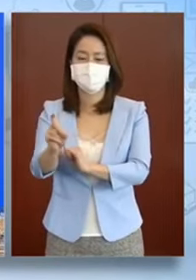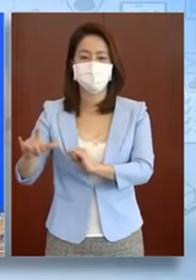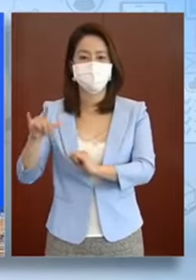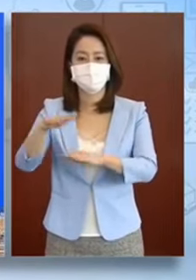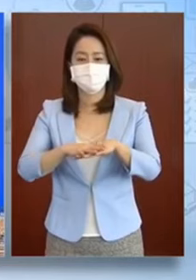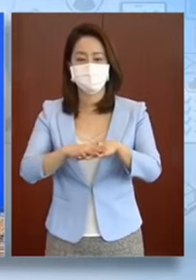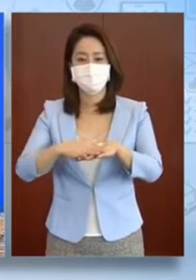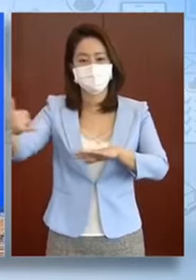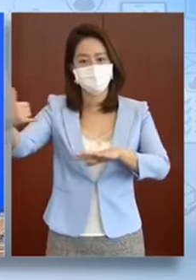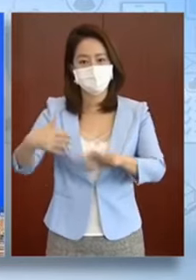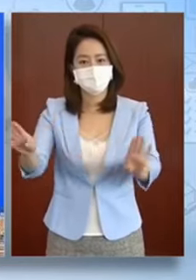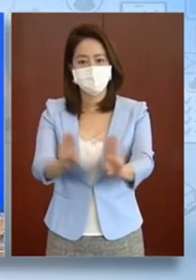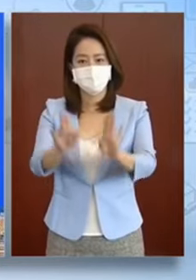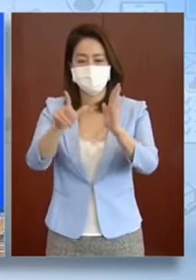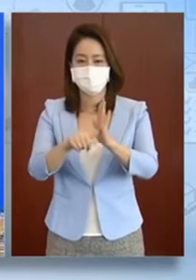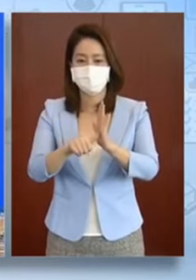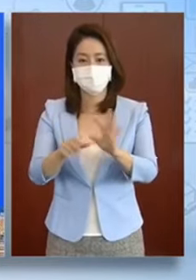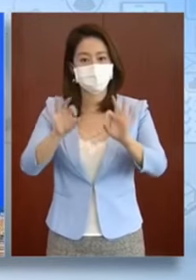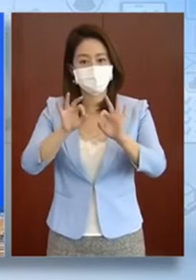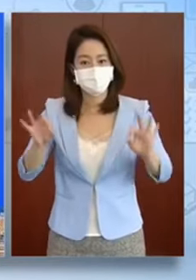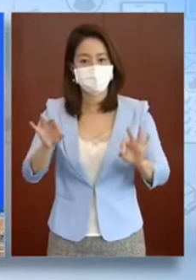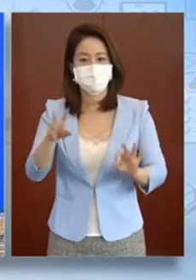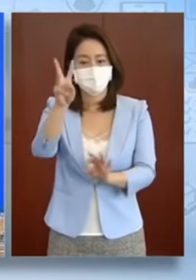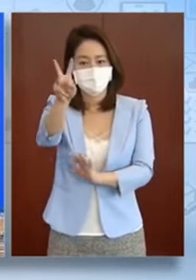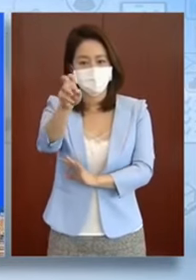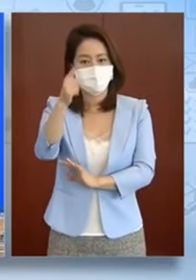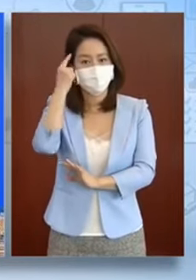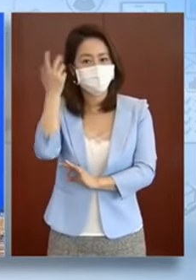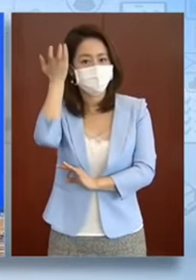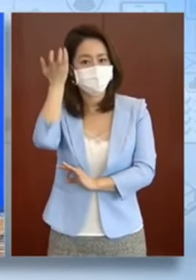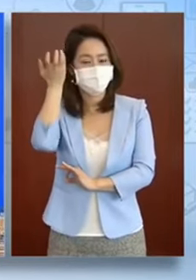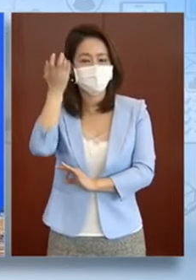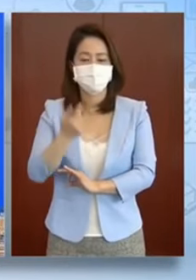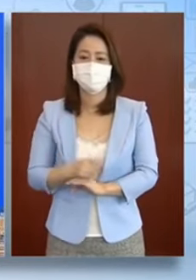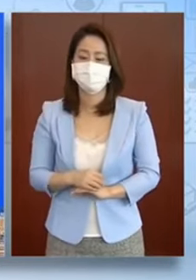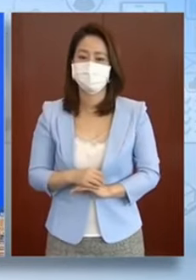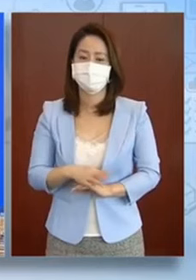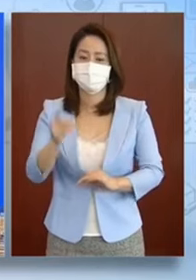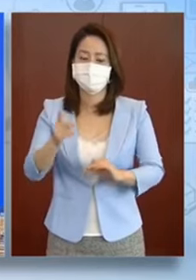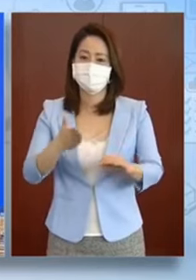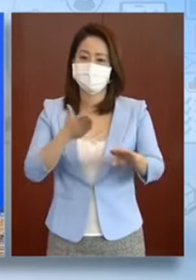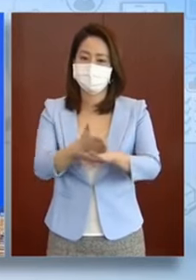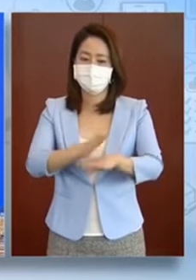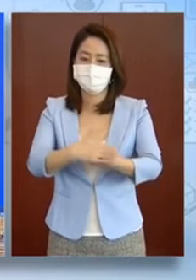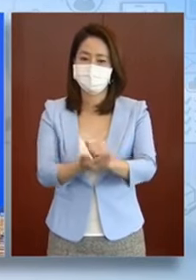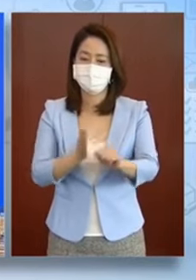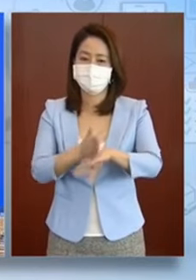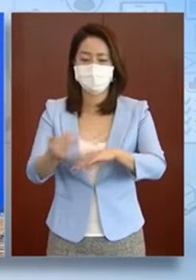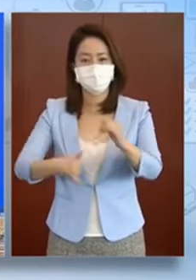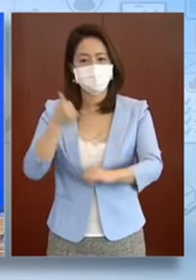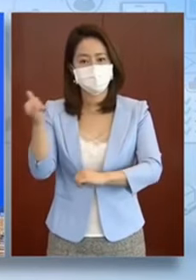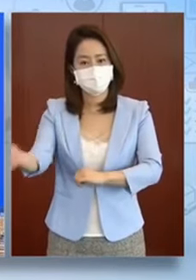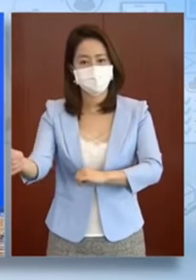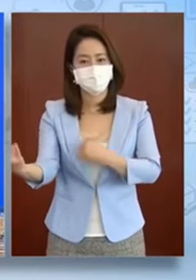入关时体温等未见异常，从机场直接包车返回浙江